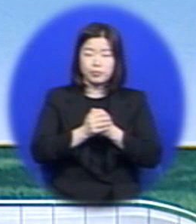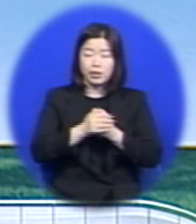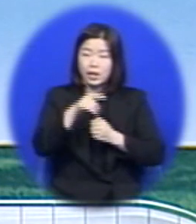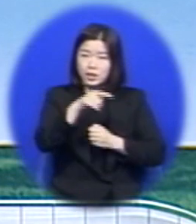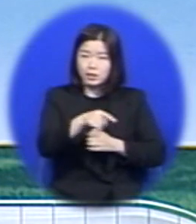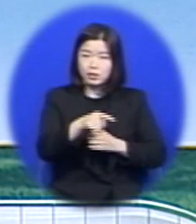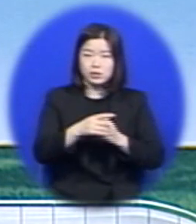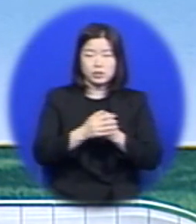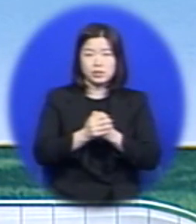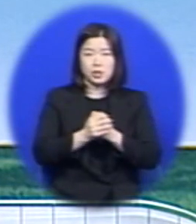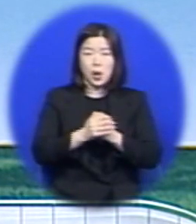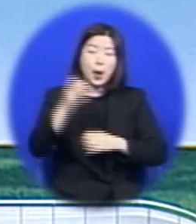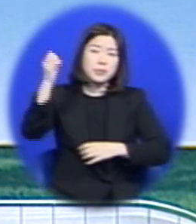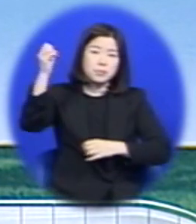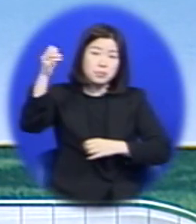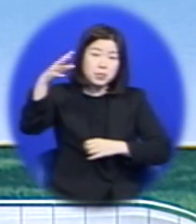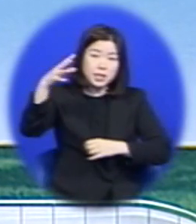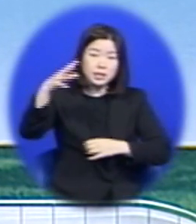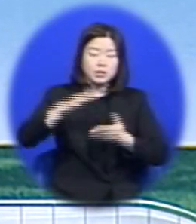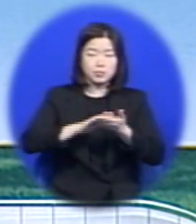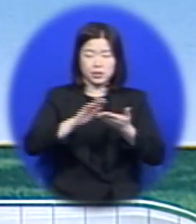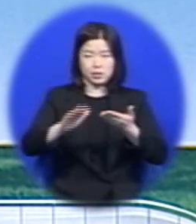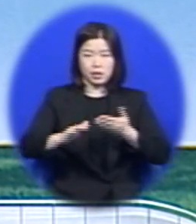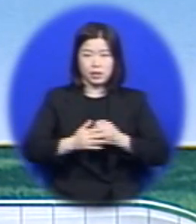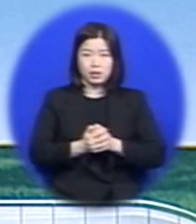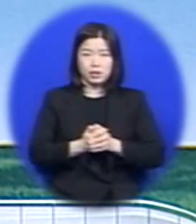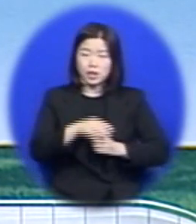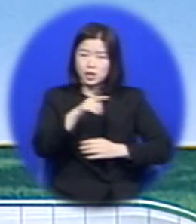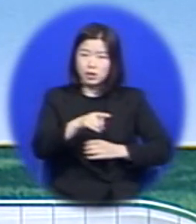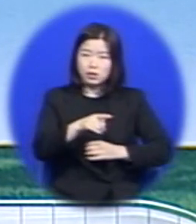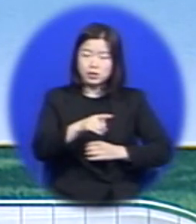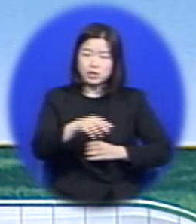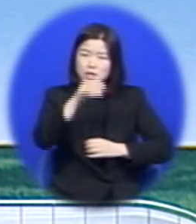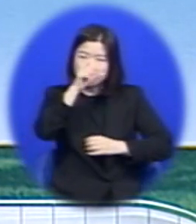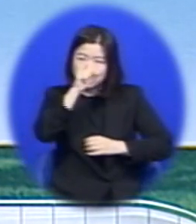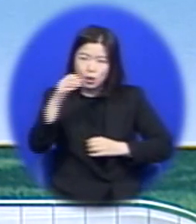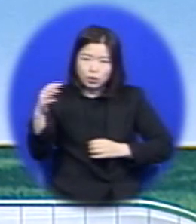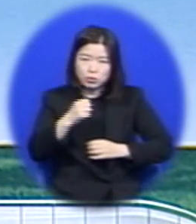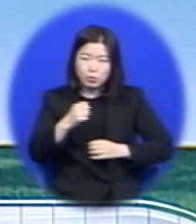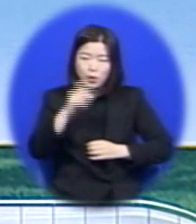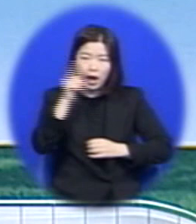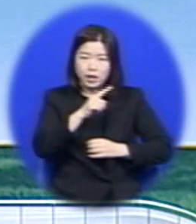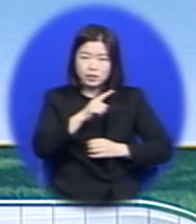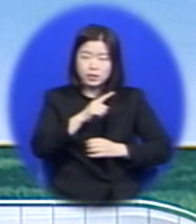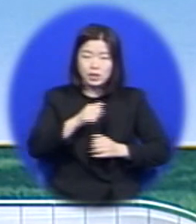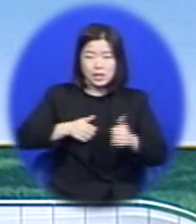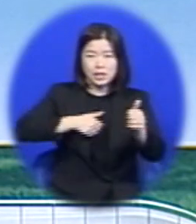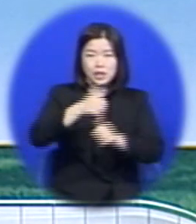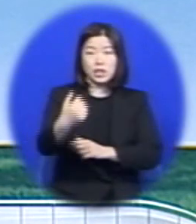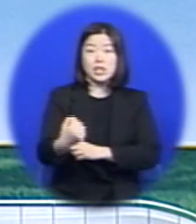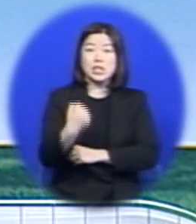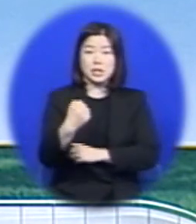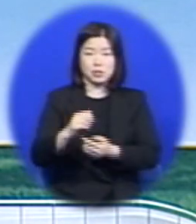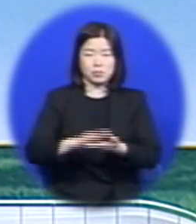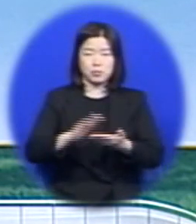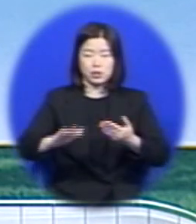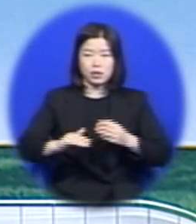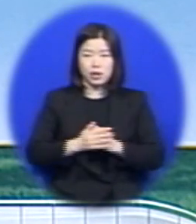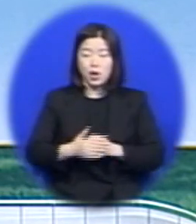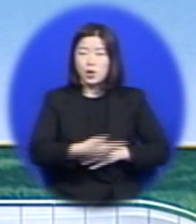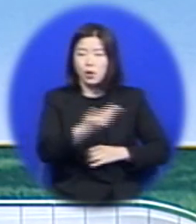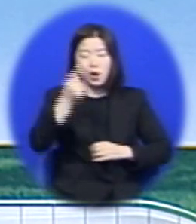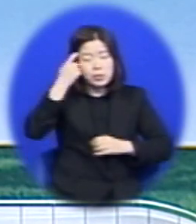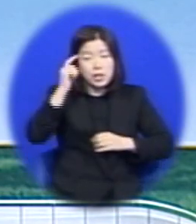이것이 빛이에요. 이것이 선으로 악을 이기는 힘입니다. 여러분 한번 생각해